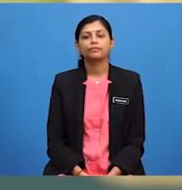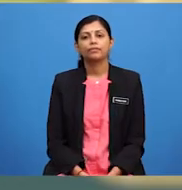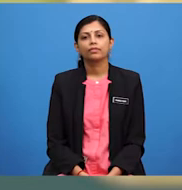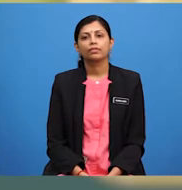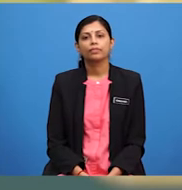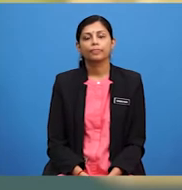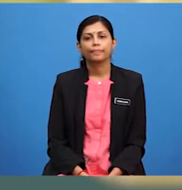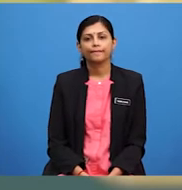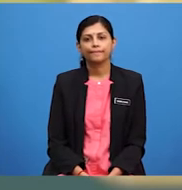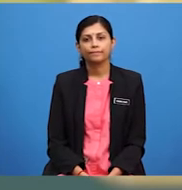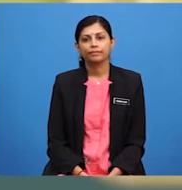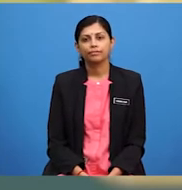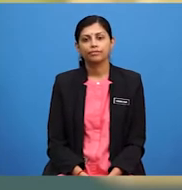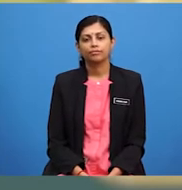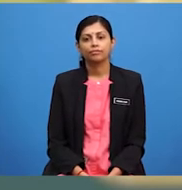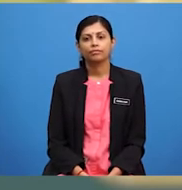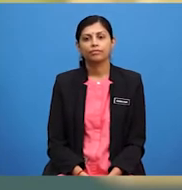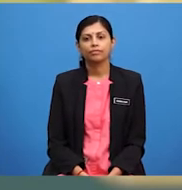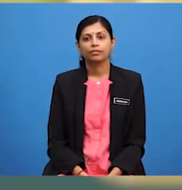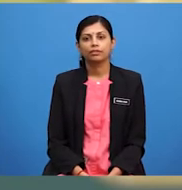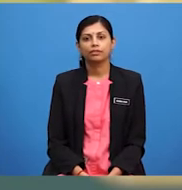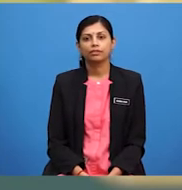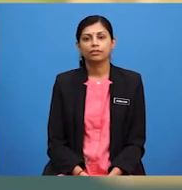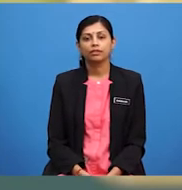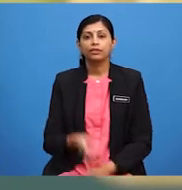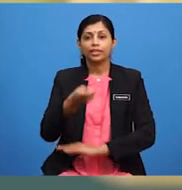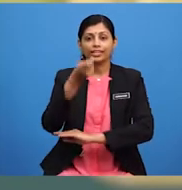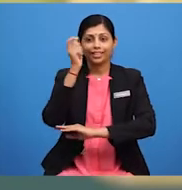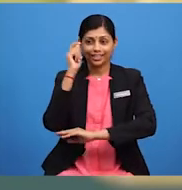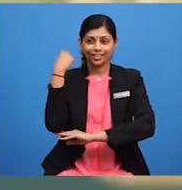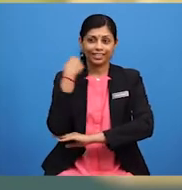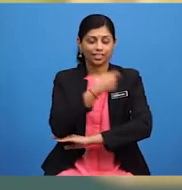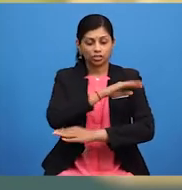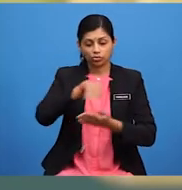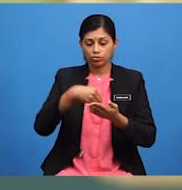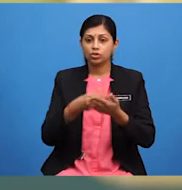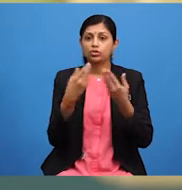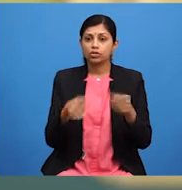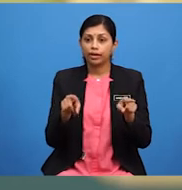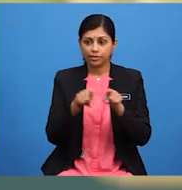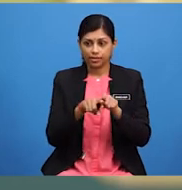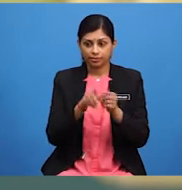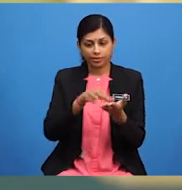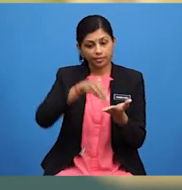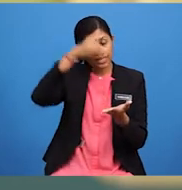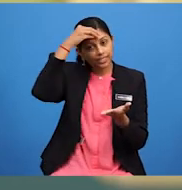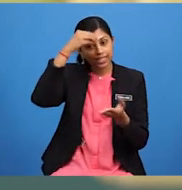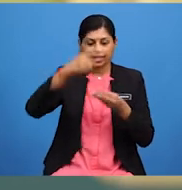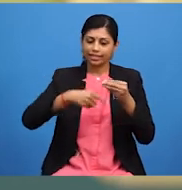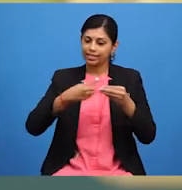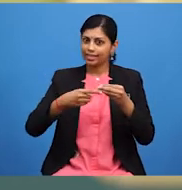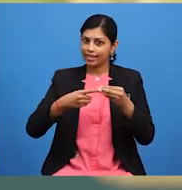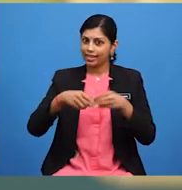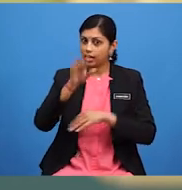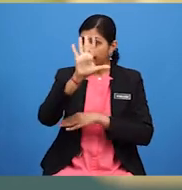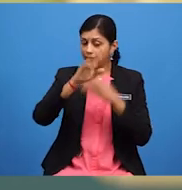Baiklah murid-murid, sebentar tadi kita semua telah bersama-sama belajar tentang